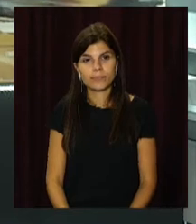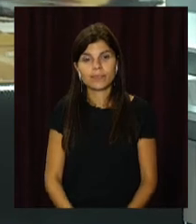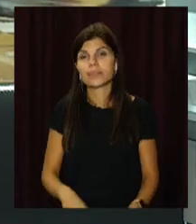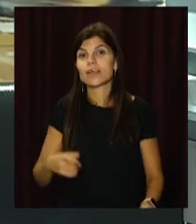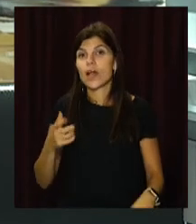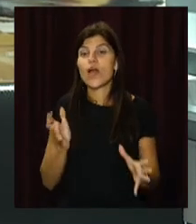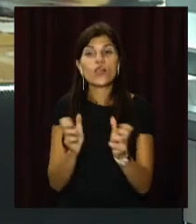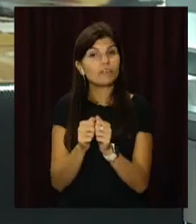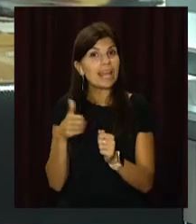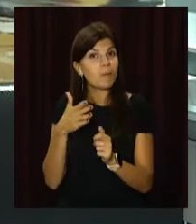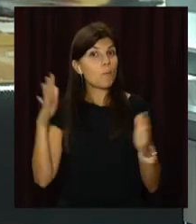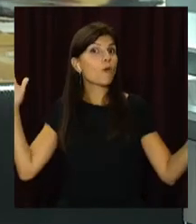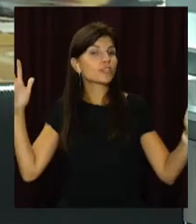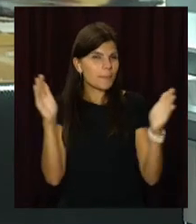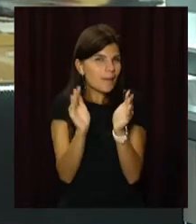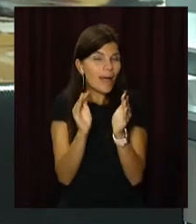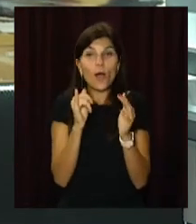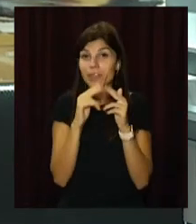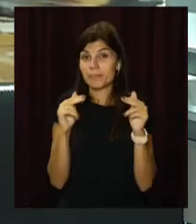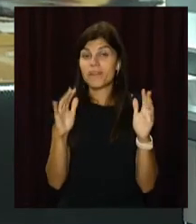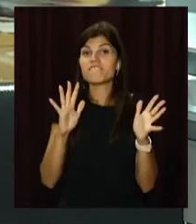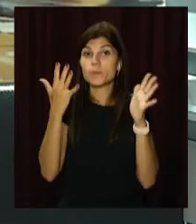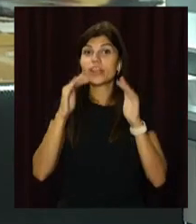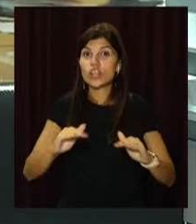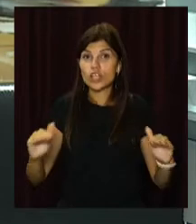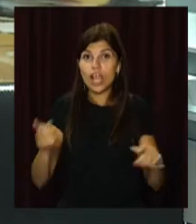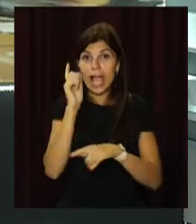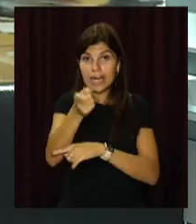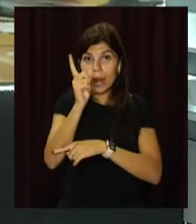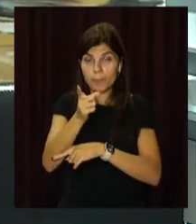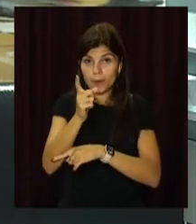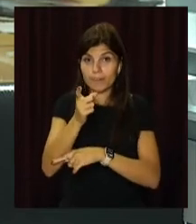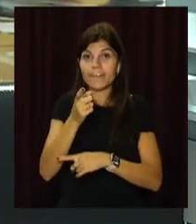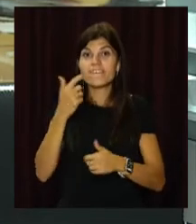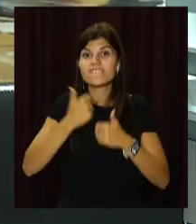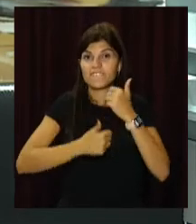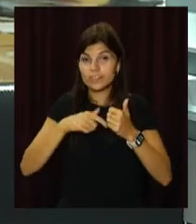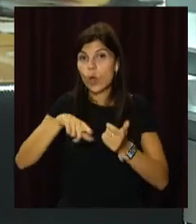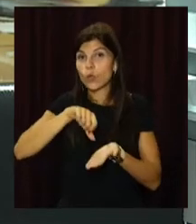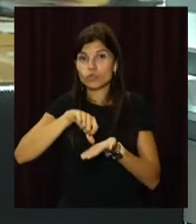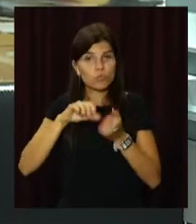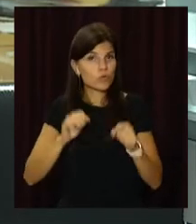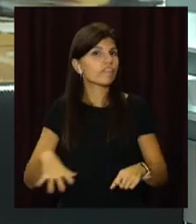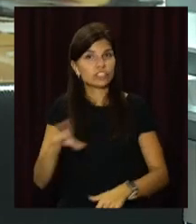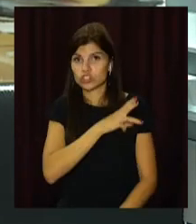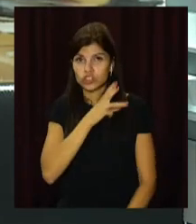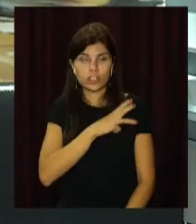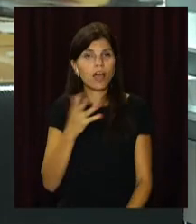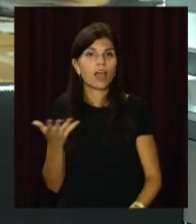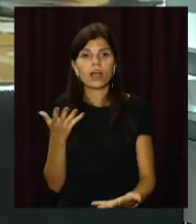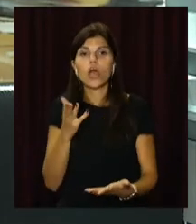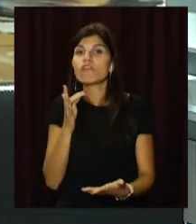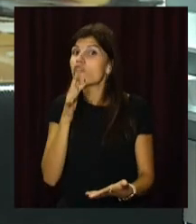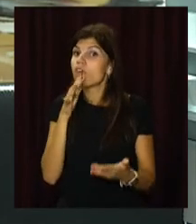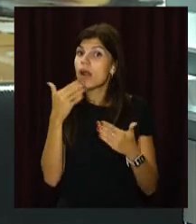Ловись рибка велика і маленька. У Дніпрі відбувся дитячий риболовний фестиваль. Участь у ньому могли взяти всі бажаючі, які